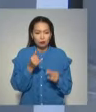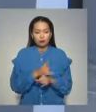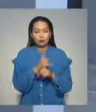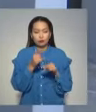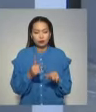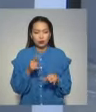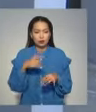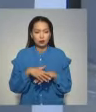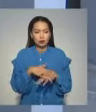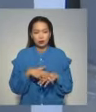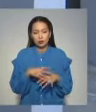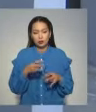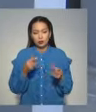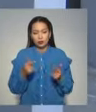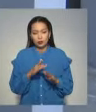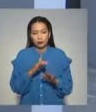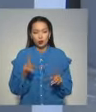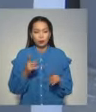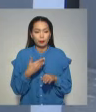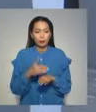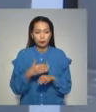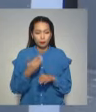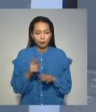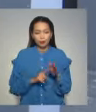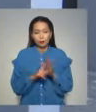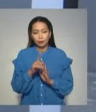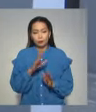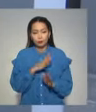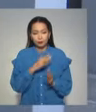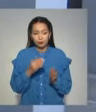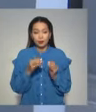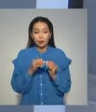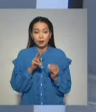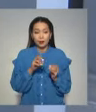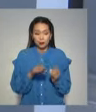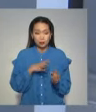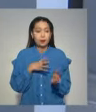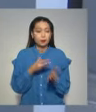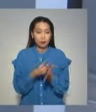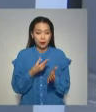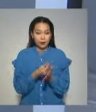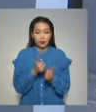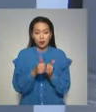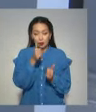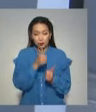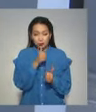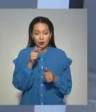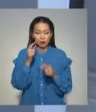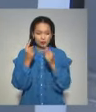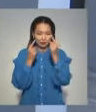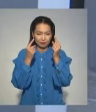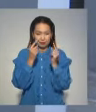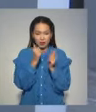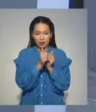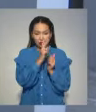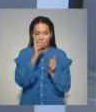не устраивает, что кредит первоначально был нам назначен на 10 лет платить каждому жильцу дома. Теперь